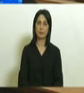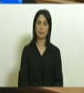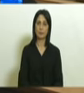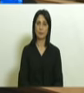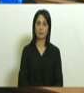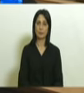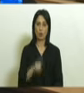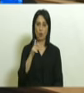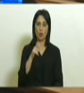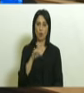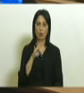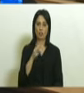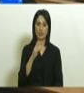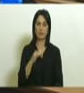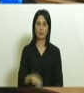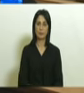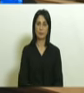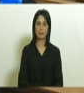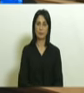ქალბატონი ხათუნა გოგოლიშვილი.